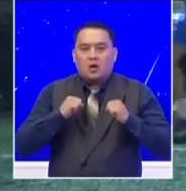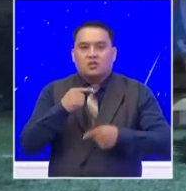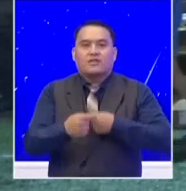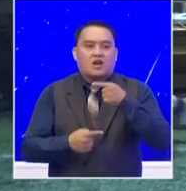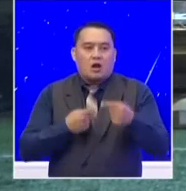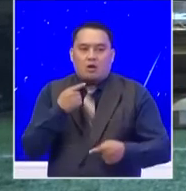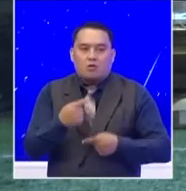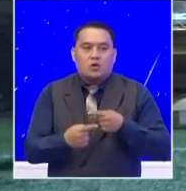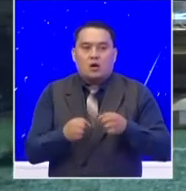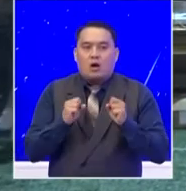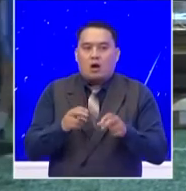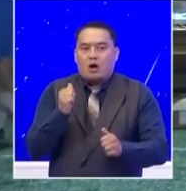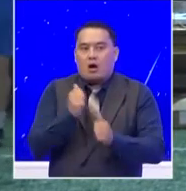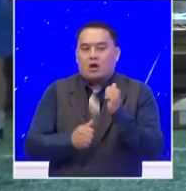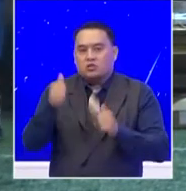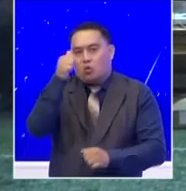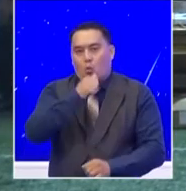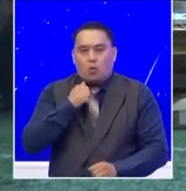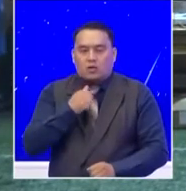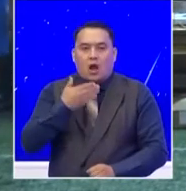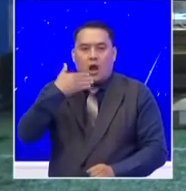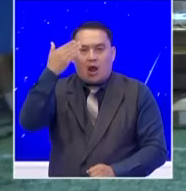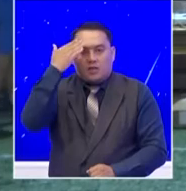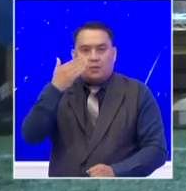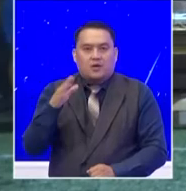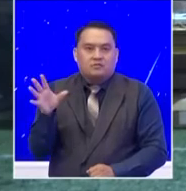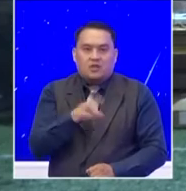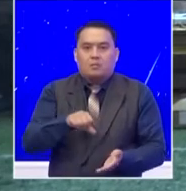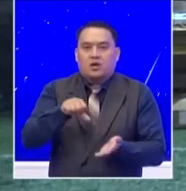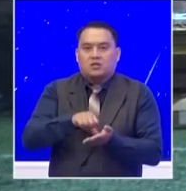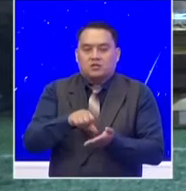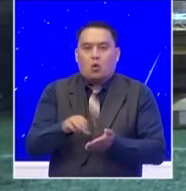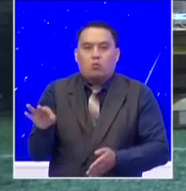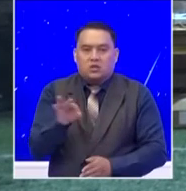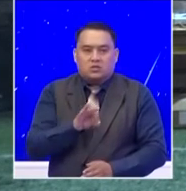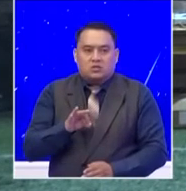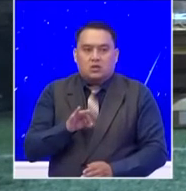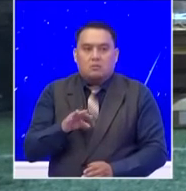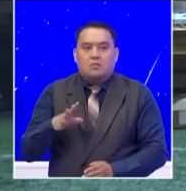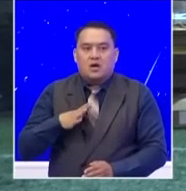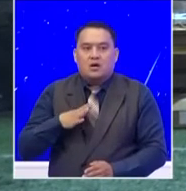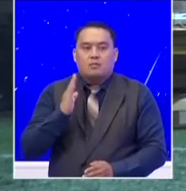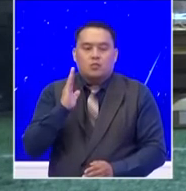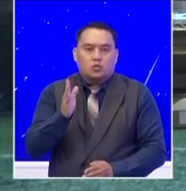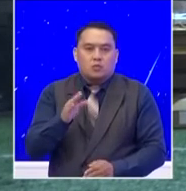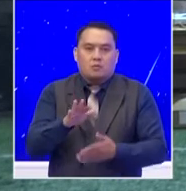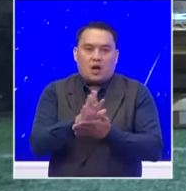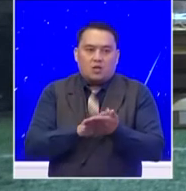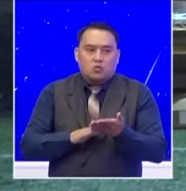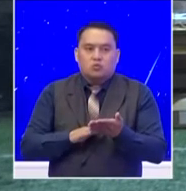регулярную каждый год летом среди всех представителей СМИ области. Мы в ближайшее время